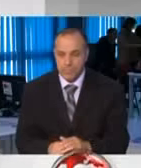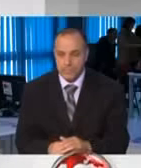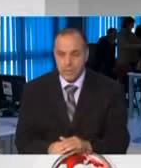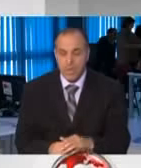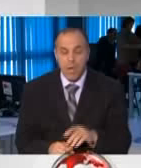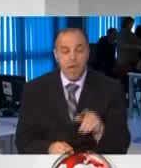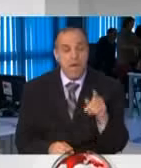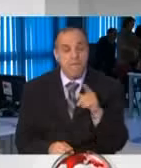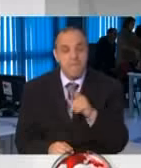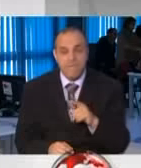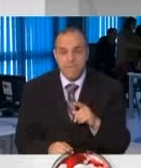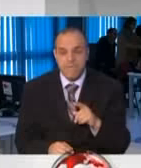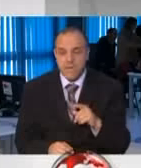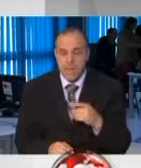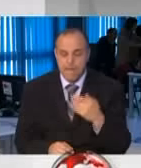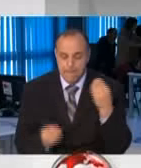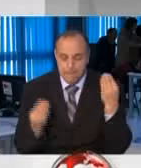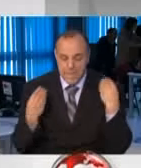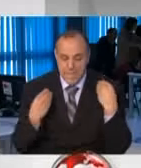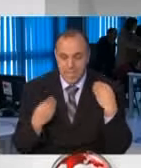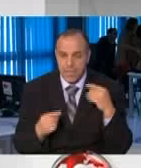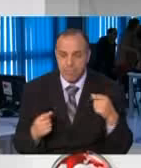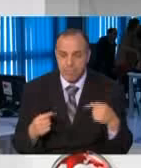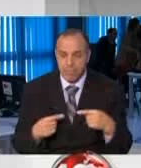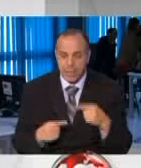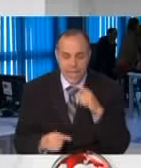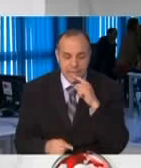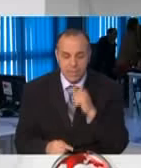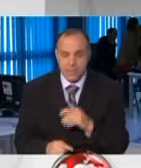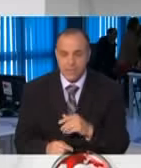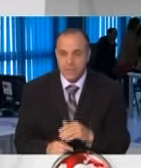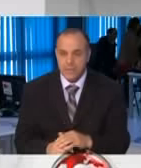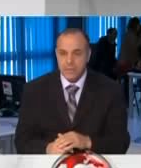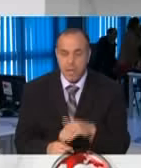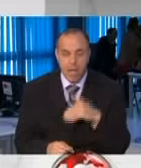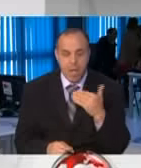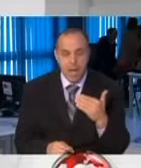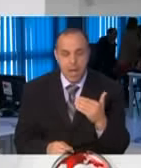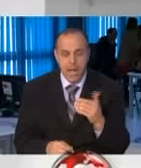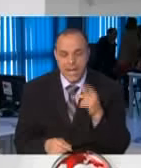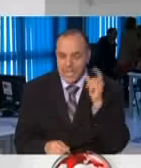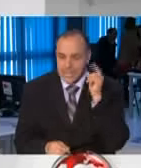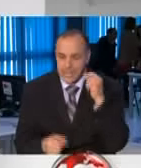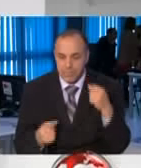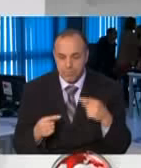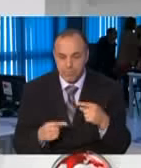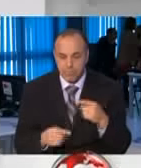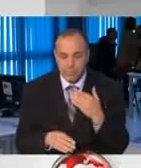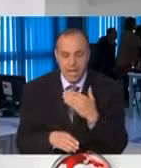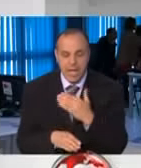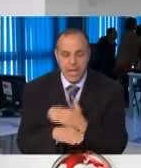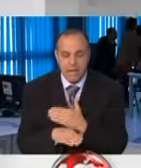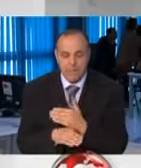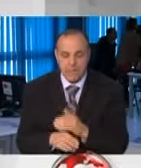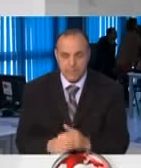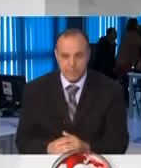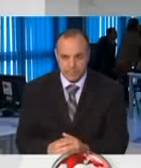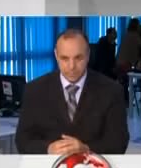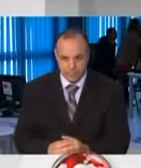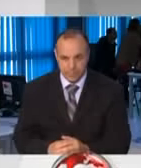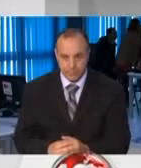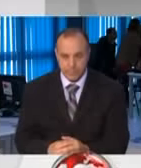ملعب 15 أكتوبر يلاقي نادي البنزرتي ضيفه والملعب الجابسي، فيما يواجه مستقبل القصرين القوافل الرياضية بقفصة.